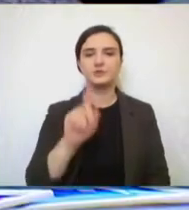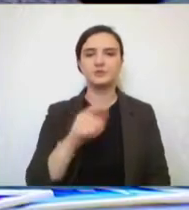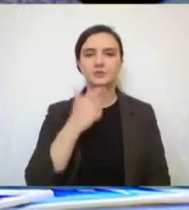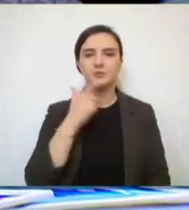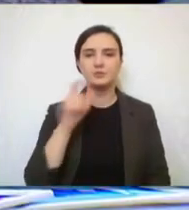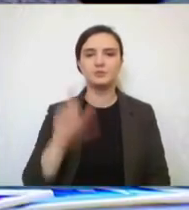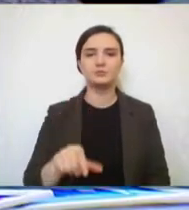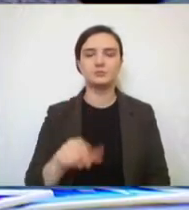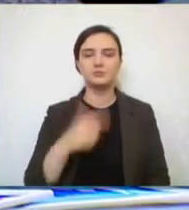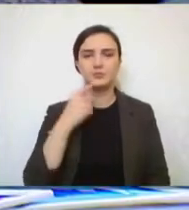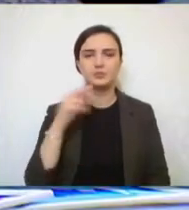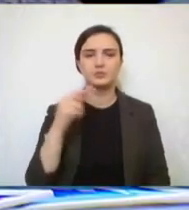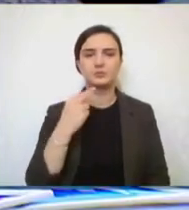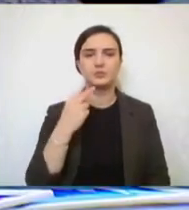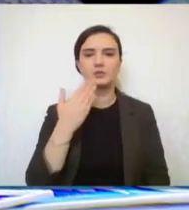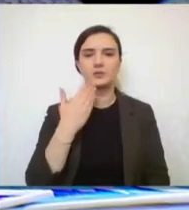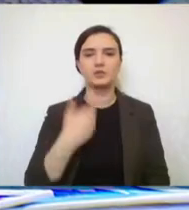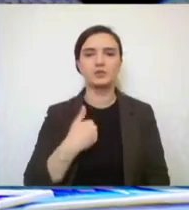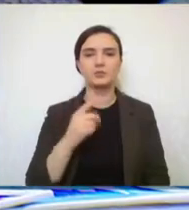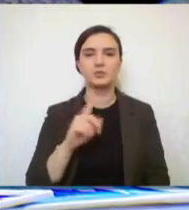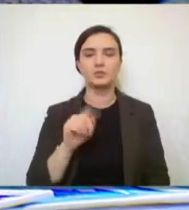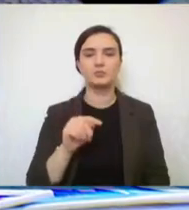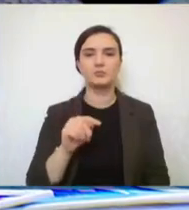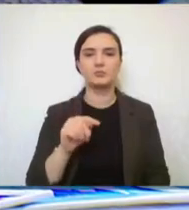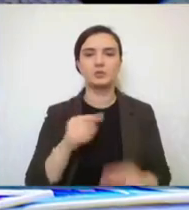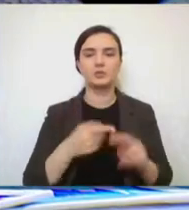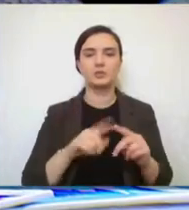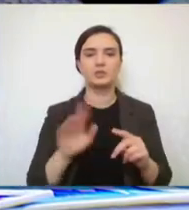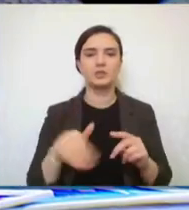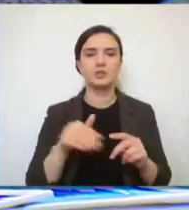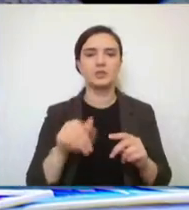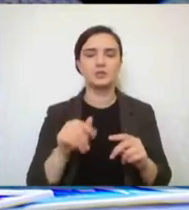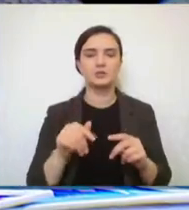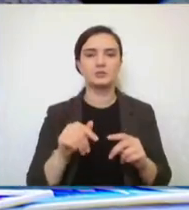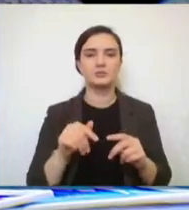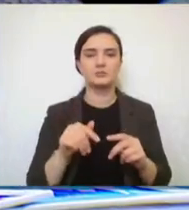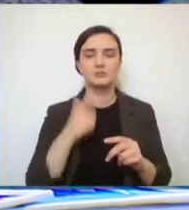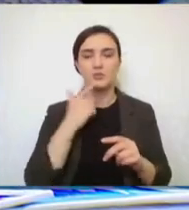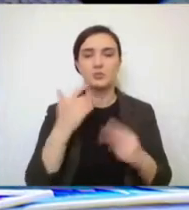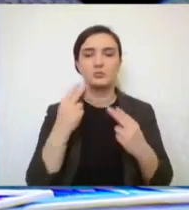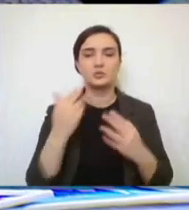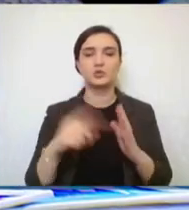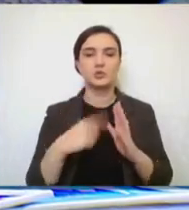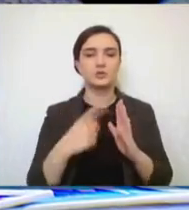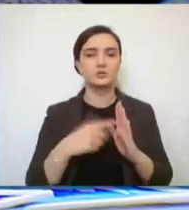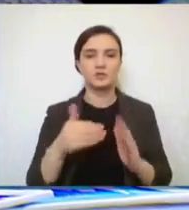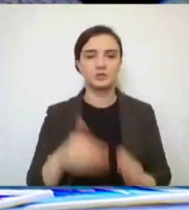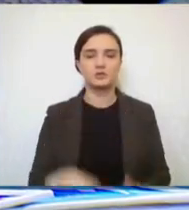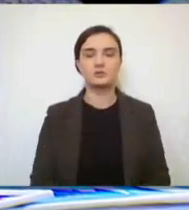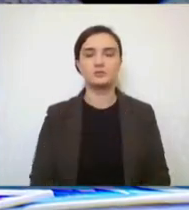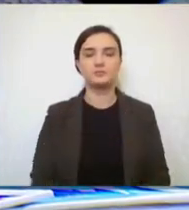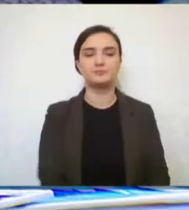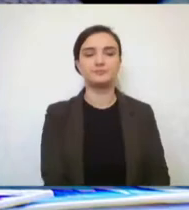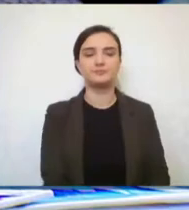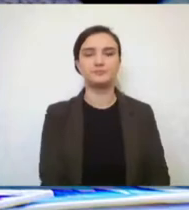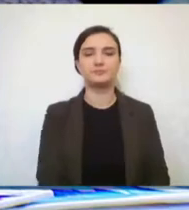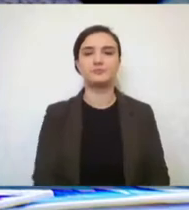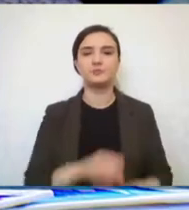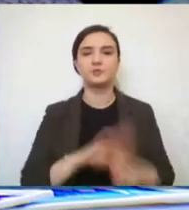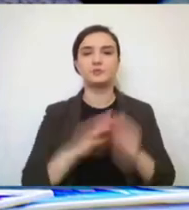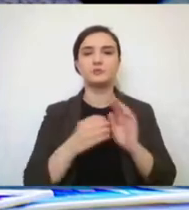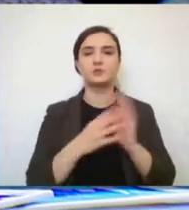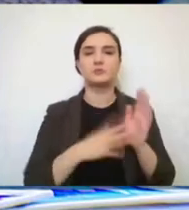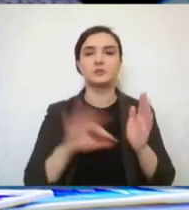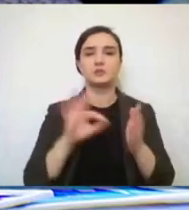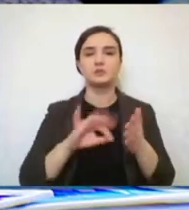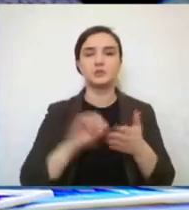მაყურებელი გვეკითხება, რომ დიდ წილად და ეს არ არის მხოლოდ ერთი მაყურებლის კითხვა, COVID-19-ის გამო ოჯახის წევრები უმეტეს